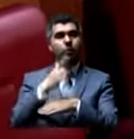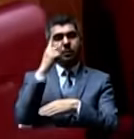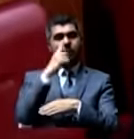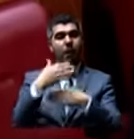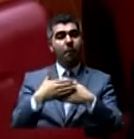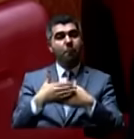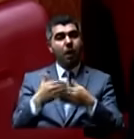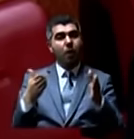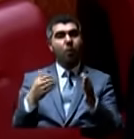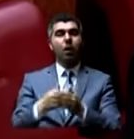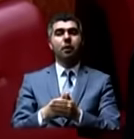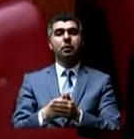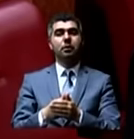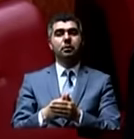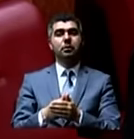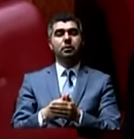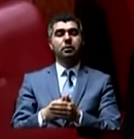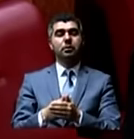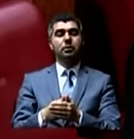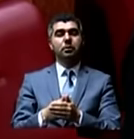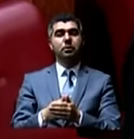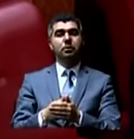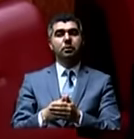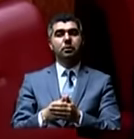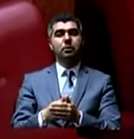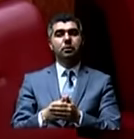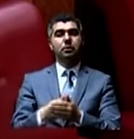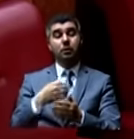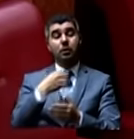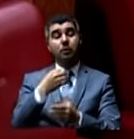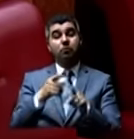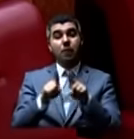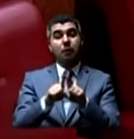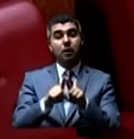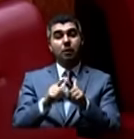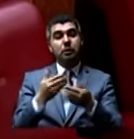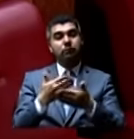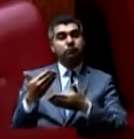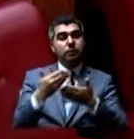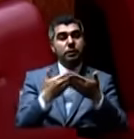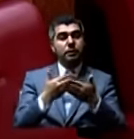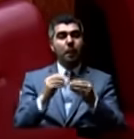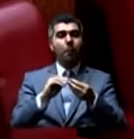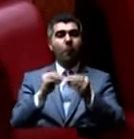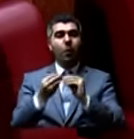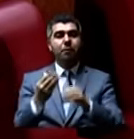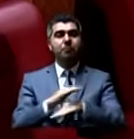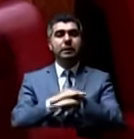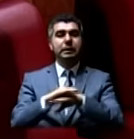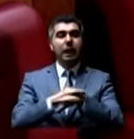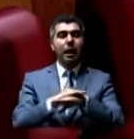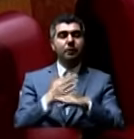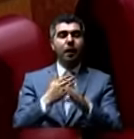مفتوحه، لانه في مصلحه الشعبين والبلدين كنتمناو انه الخلافات السياسيه شيء،